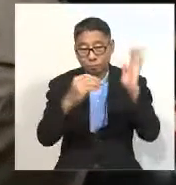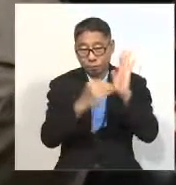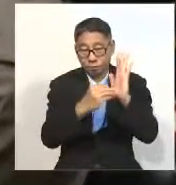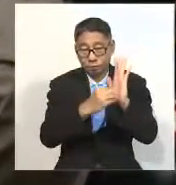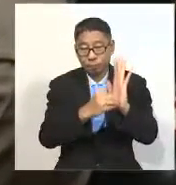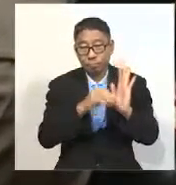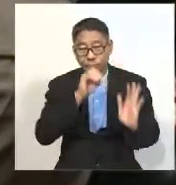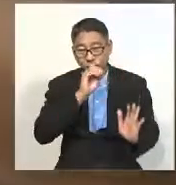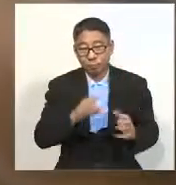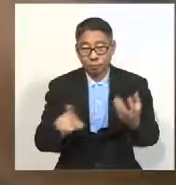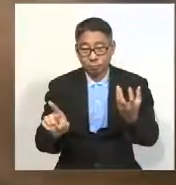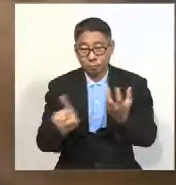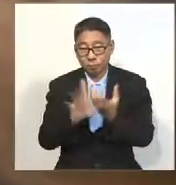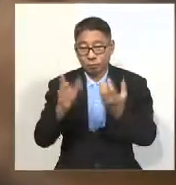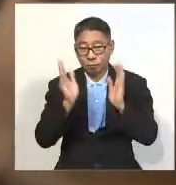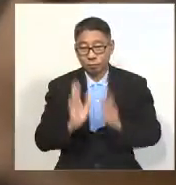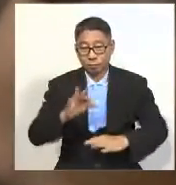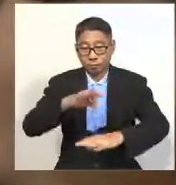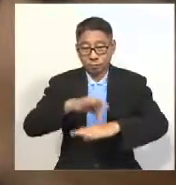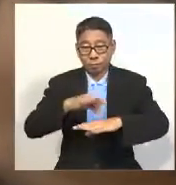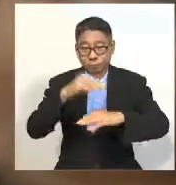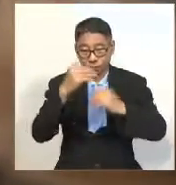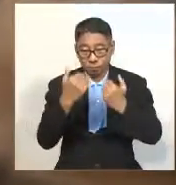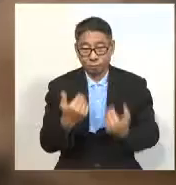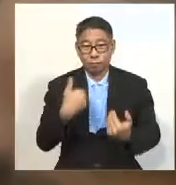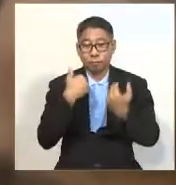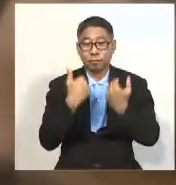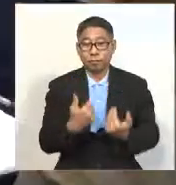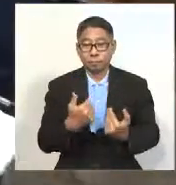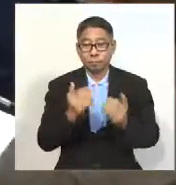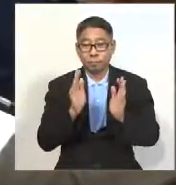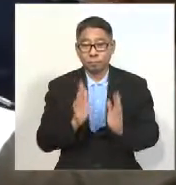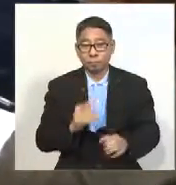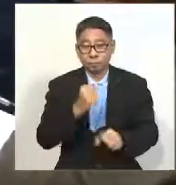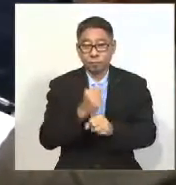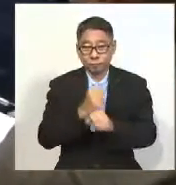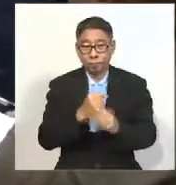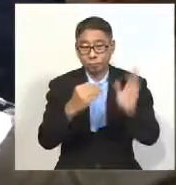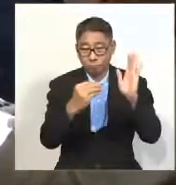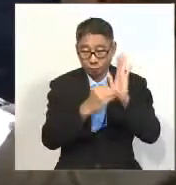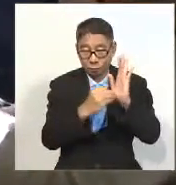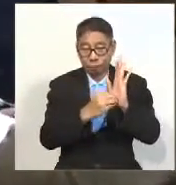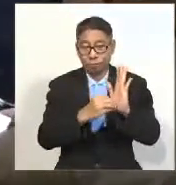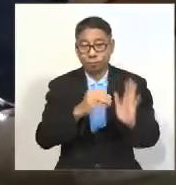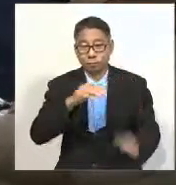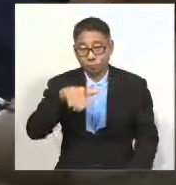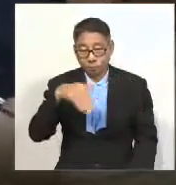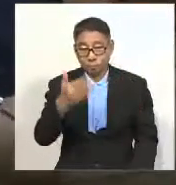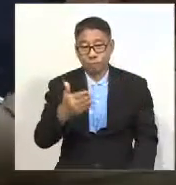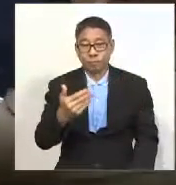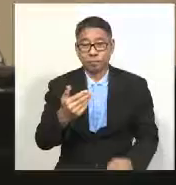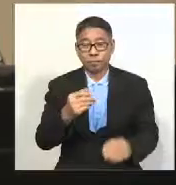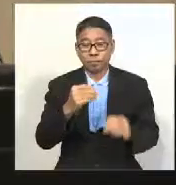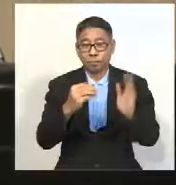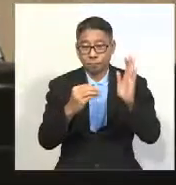นยันว่าคุณสมบัติผู้ที่จะมาดำรงตำแหน่งนี้จะต้องเป็นลูกหม้อนครบาลหรือเป็นตำรวจที่ปฏิบัติงาน